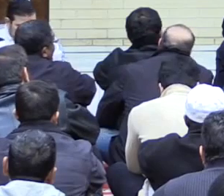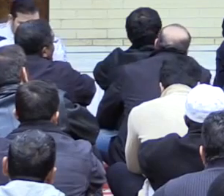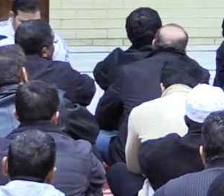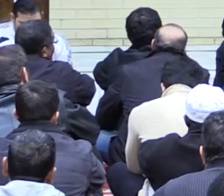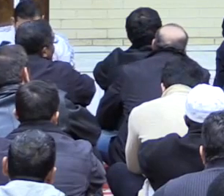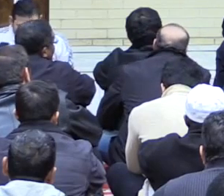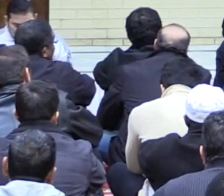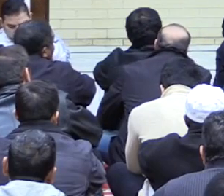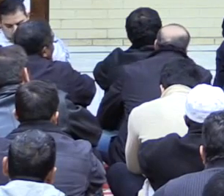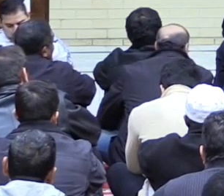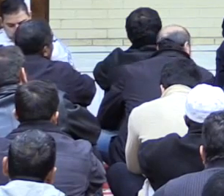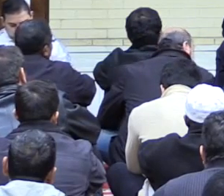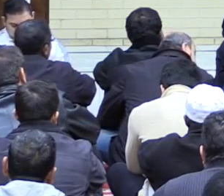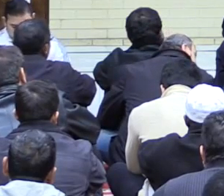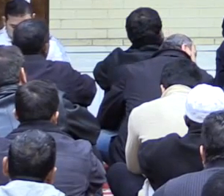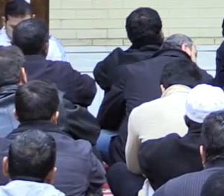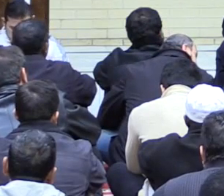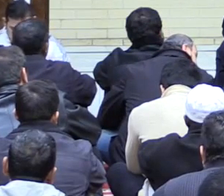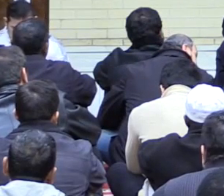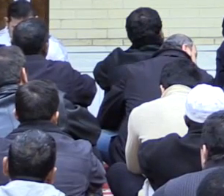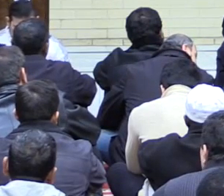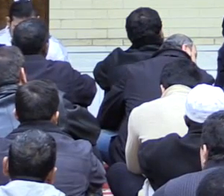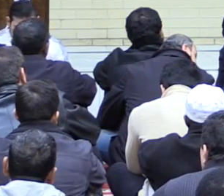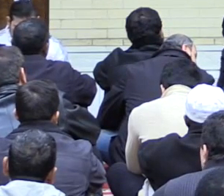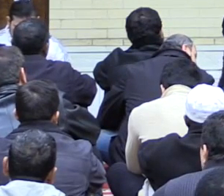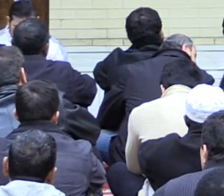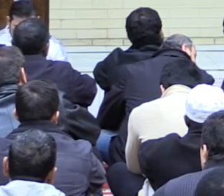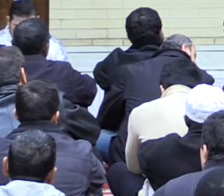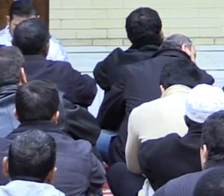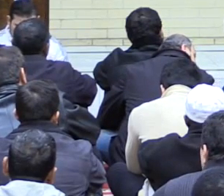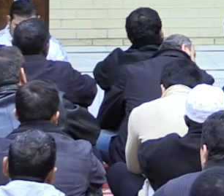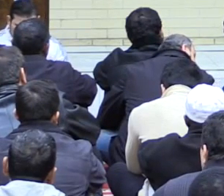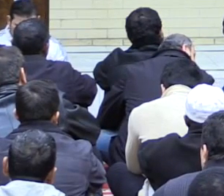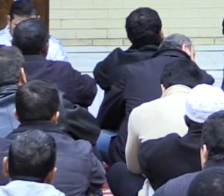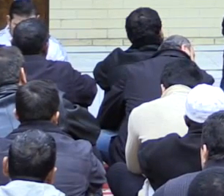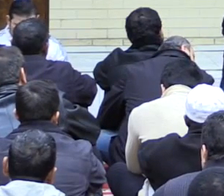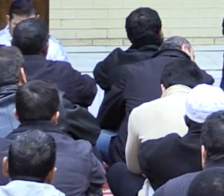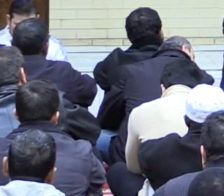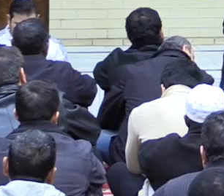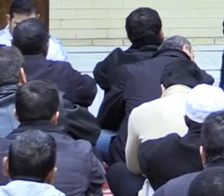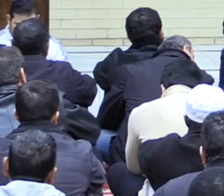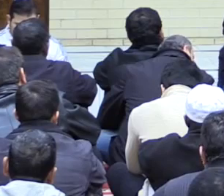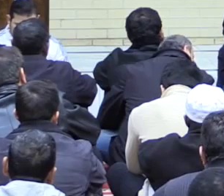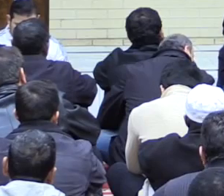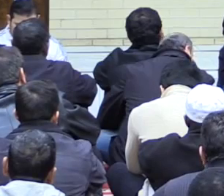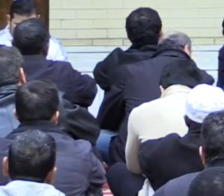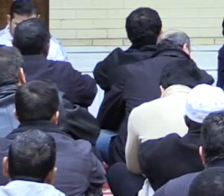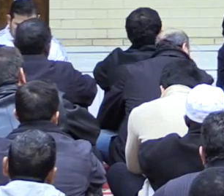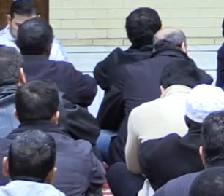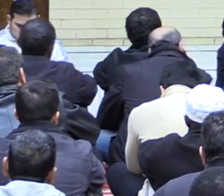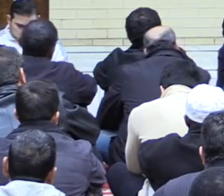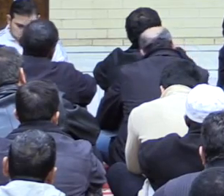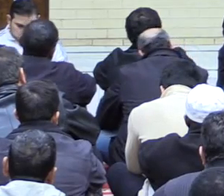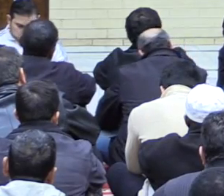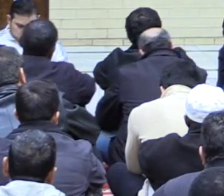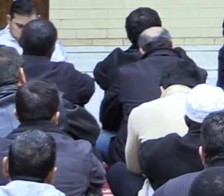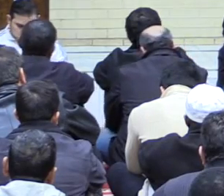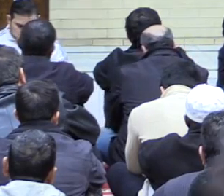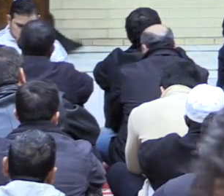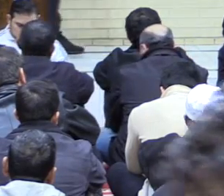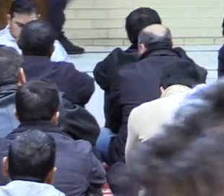وكشف الغمة وجاهد في سبيل دينه حتى أتاه اليقين فاللهم اجزه عنا وعن والدينا وعن